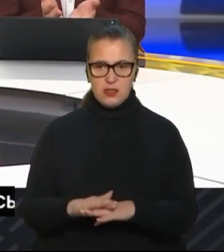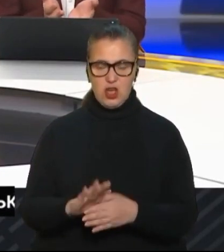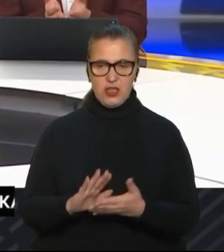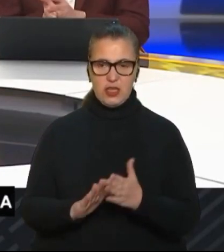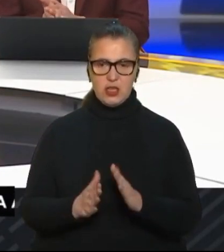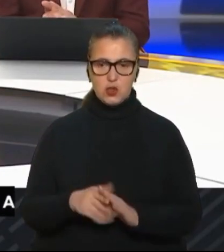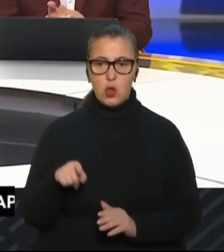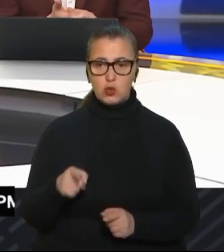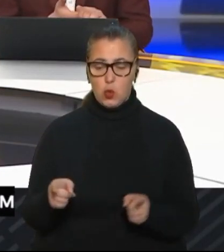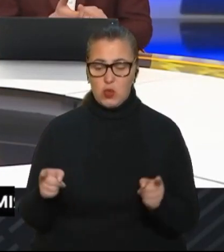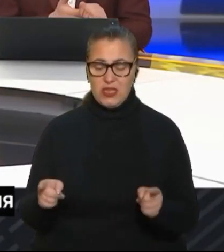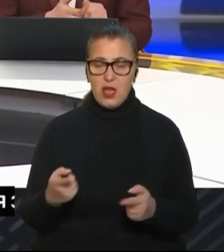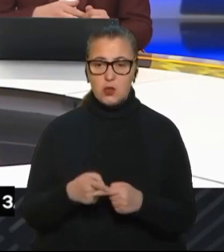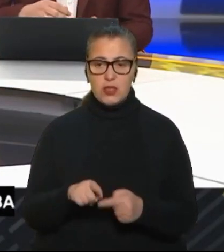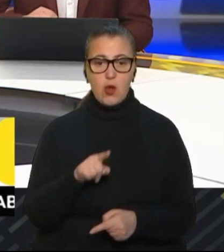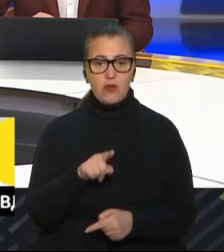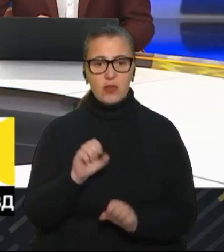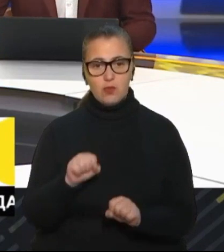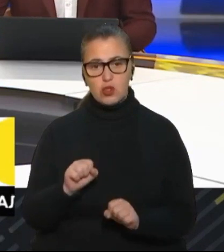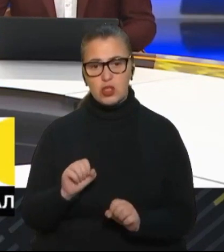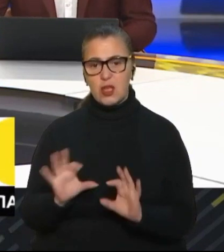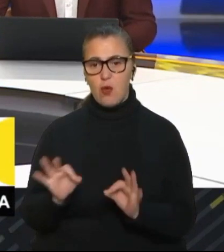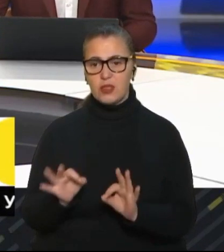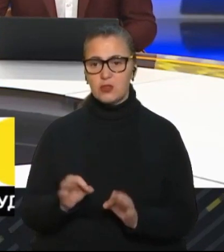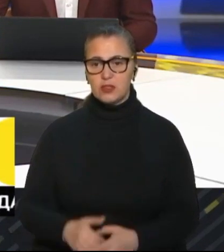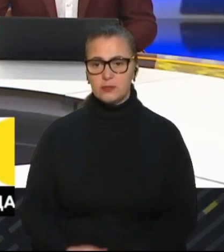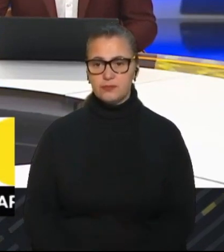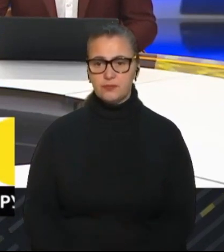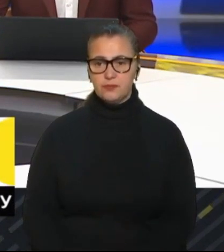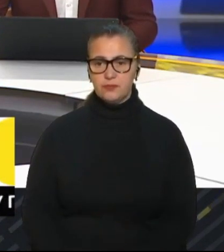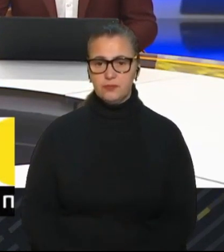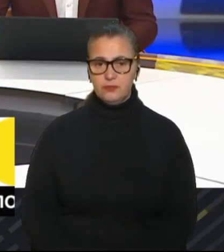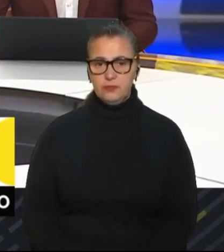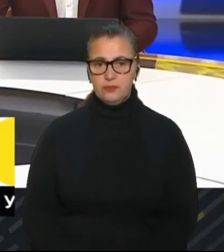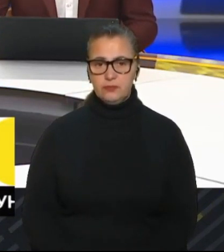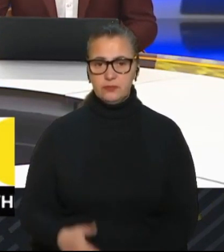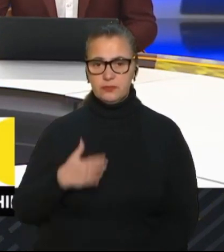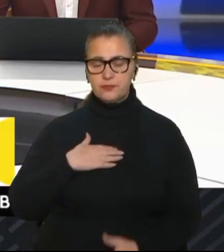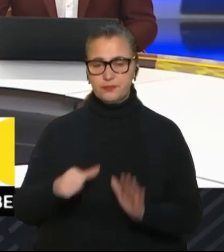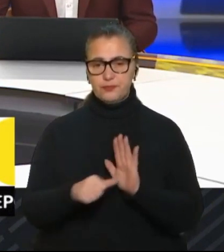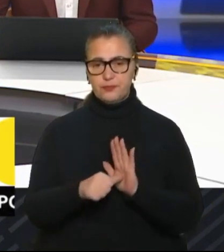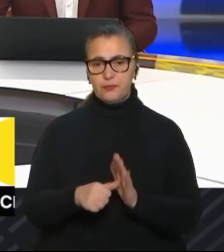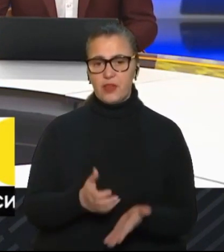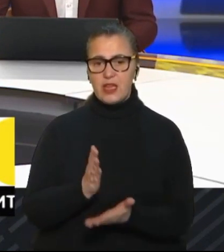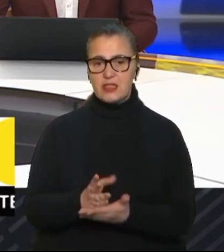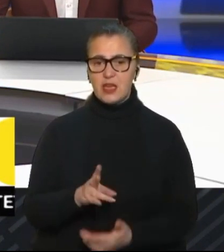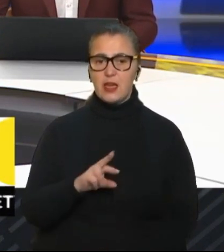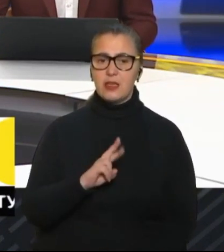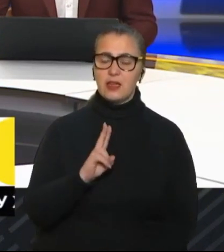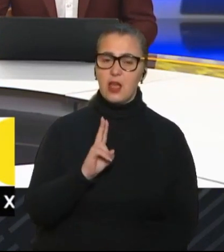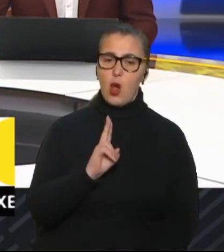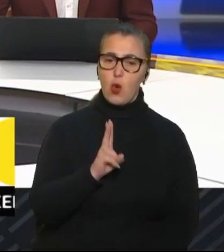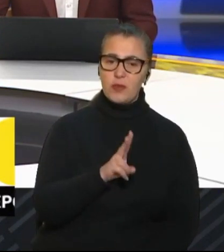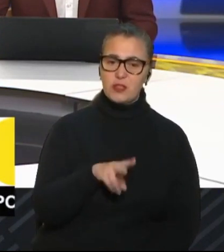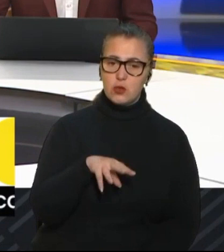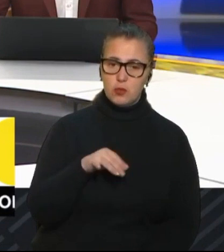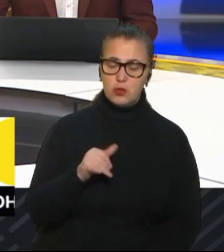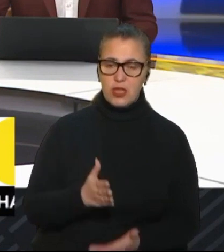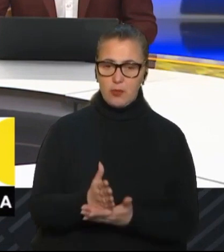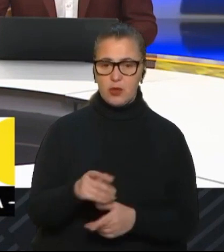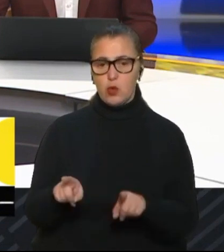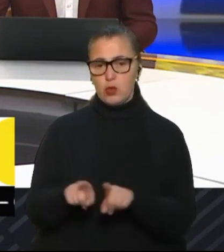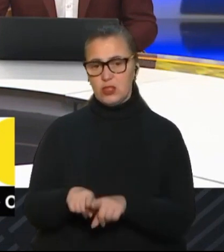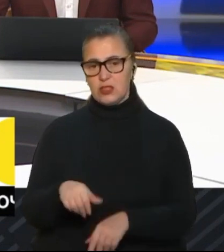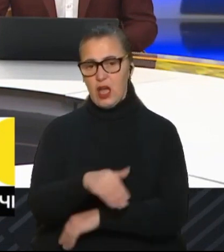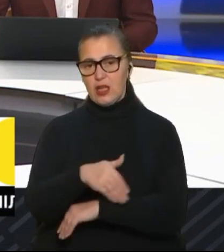ту ділянку, яку ви можете коментувати? Взагалі, наша бригада перебуває як на Куп'янському напрямку, так і на